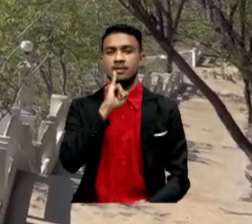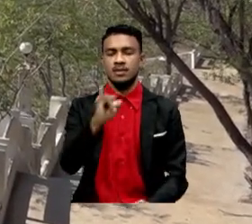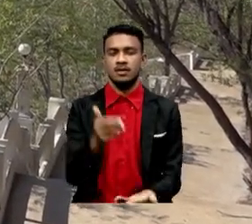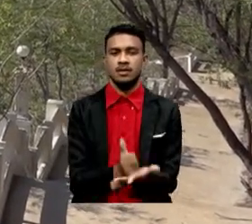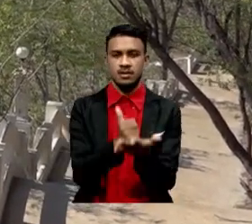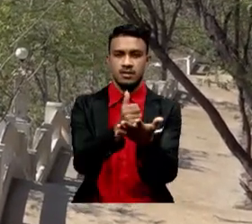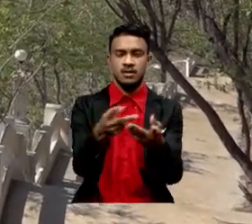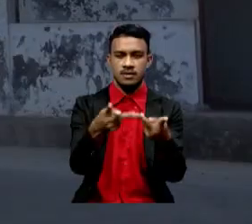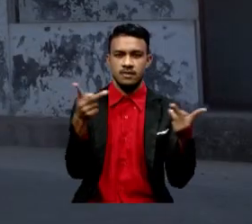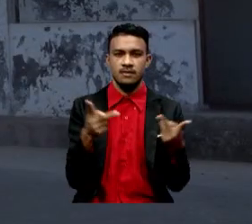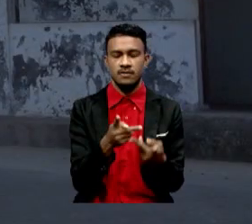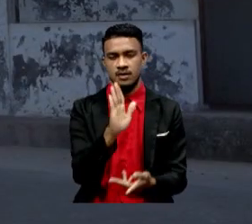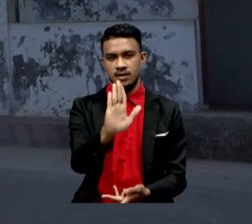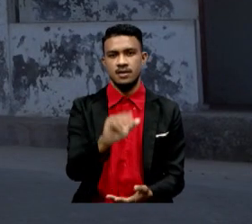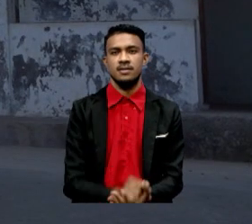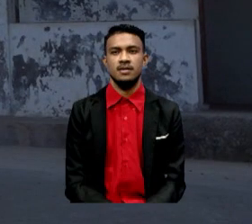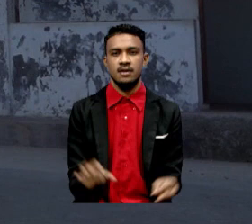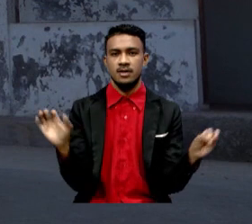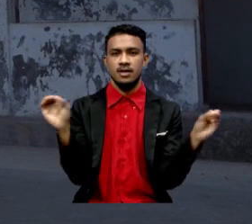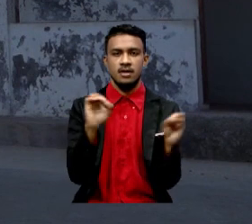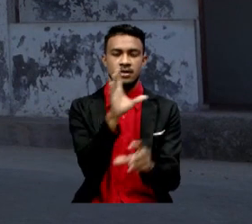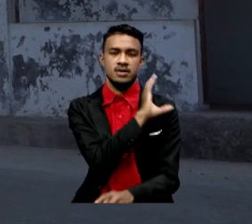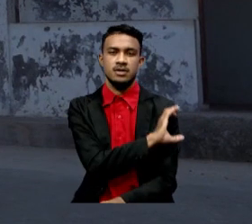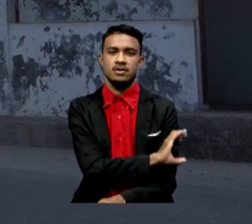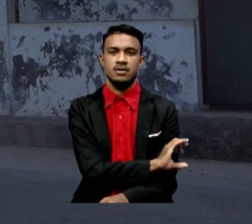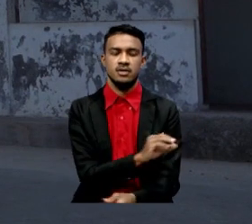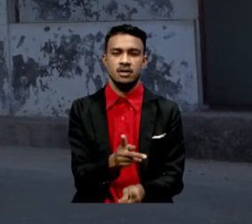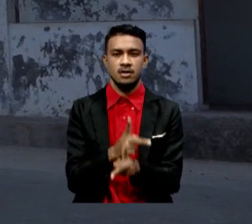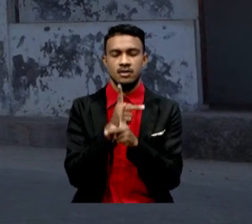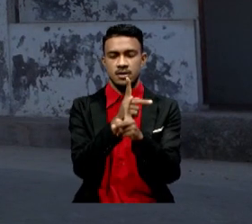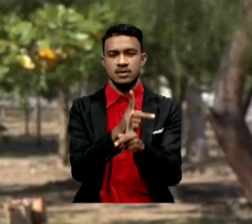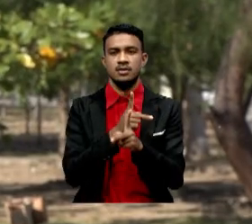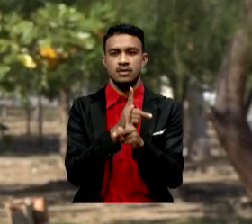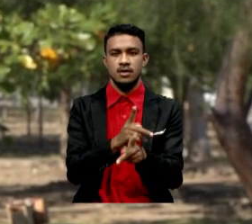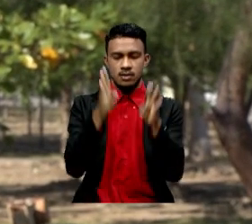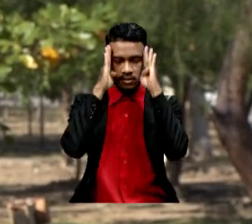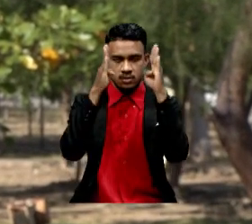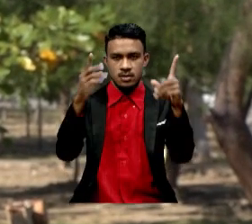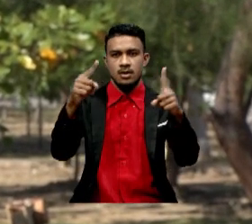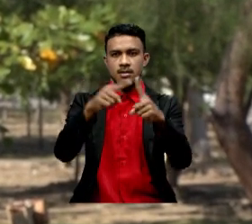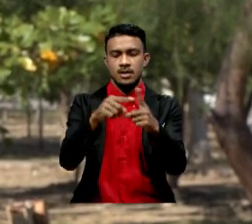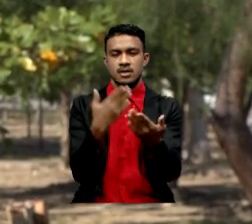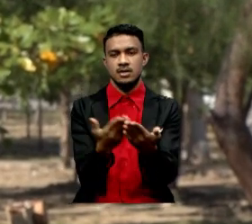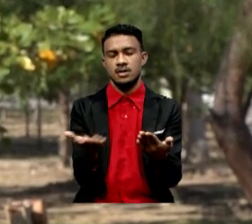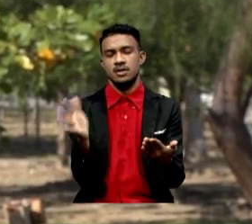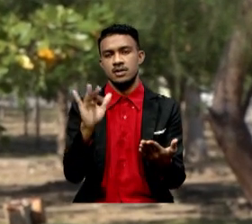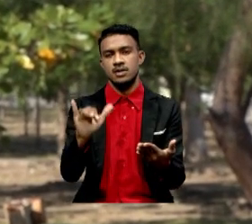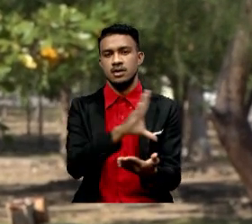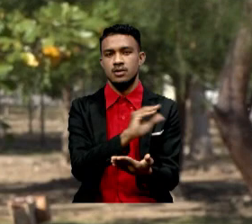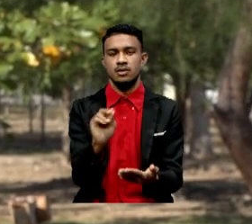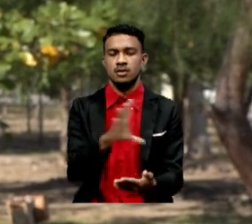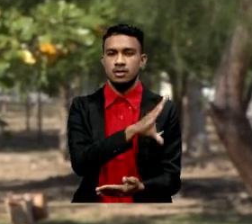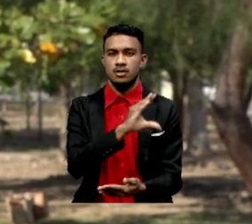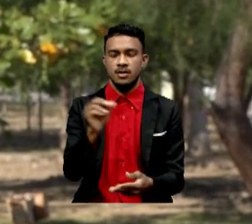fasilidadi iha fatin ne. La iha seguransa hodia segura. No tau matan ba fasilidadi sira, no mos ba